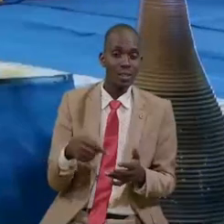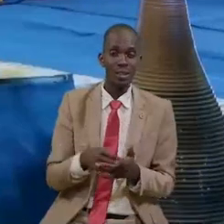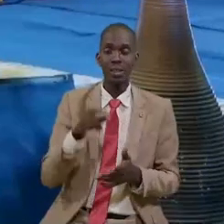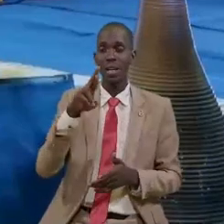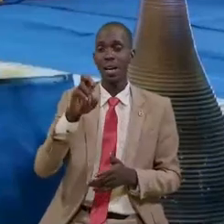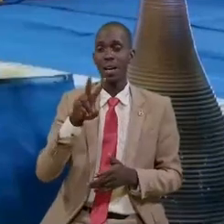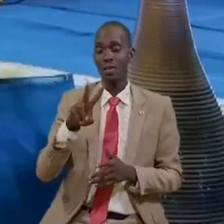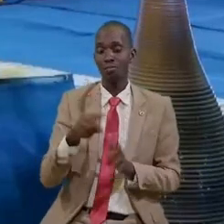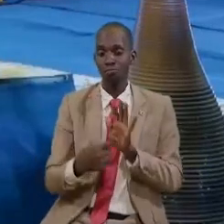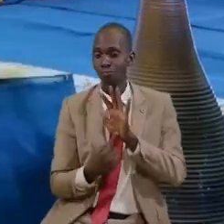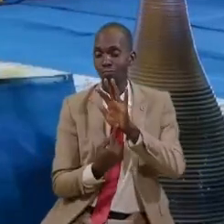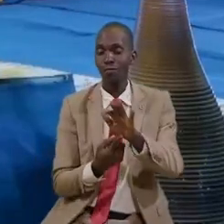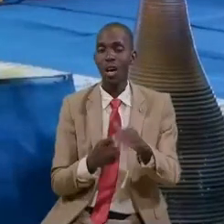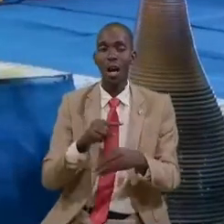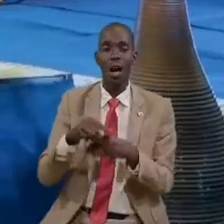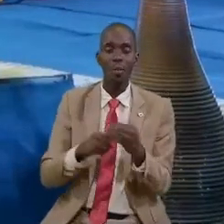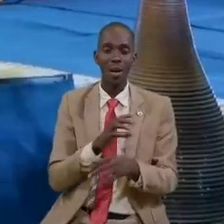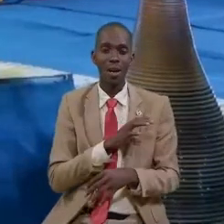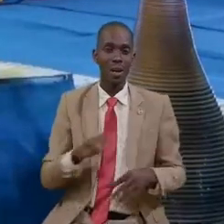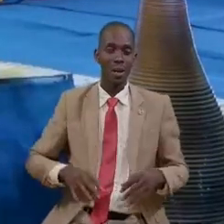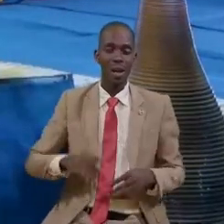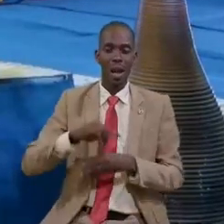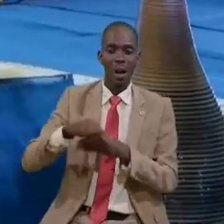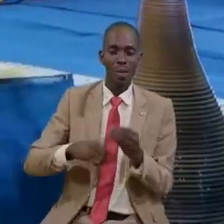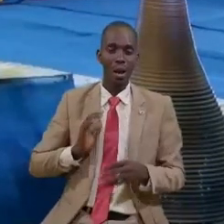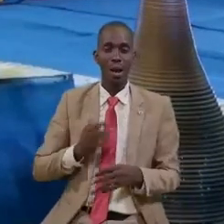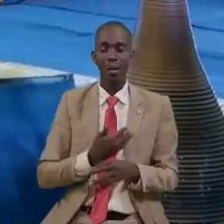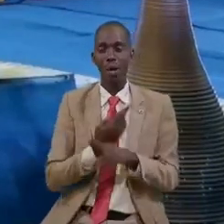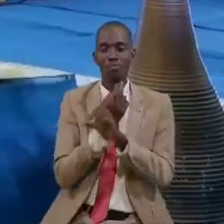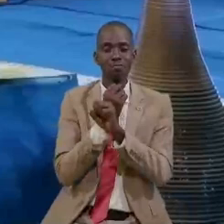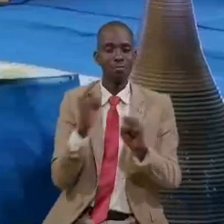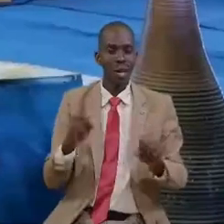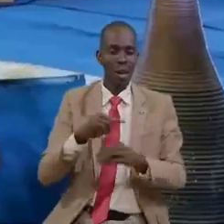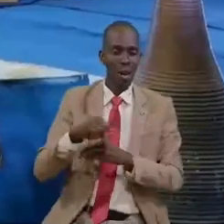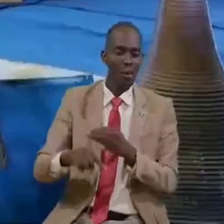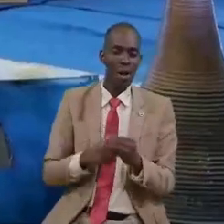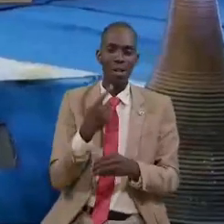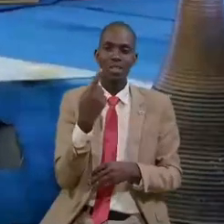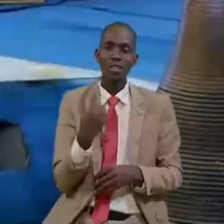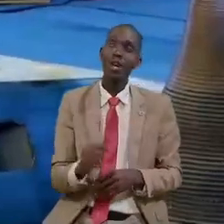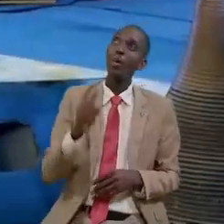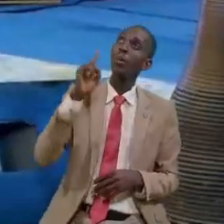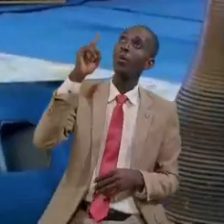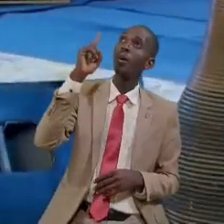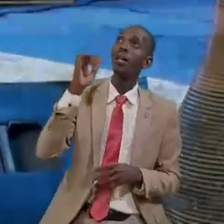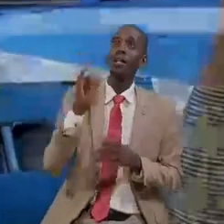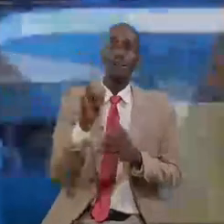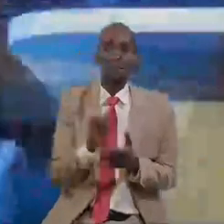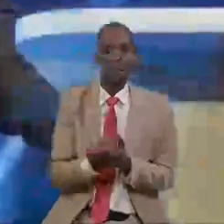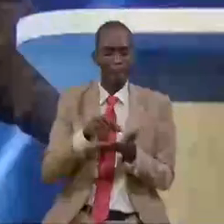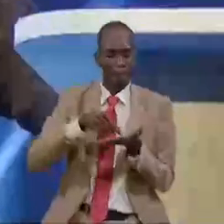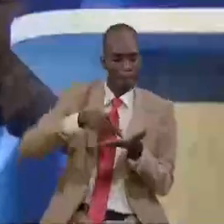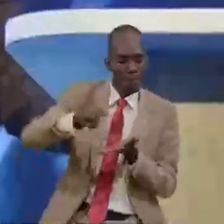Christ, au sujet de notre Rédempteur, au sujet de celui-là qui a payé